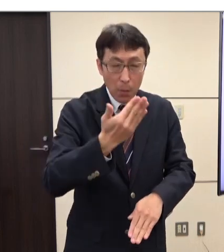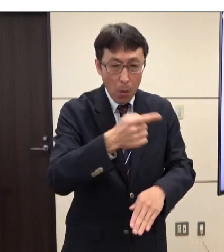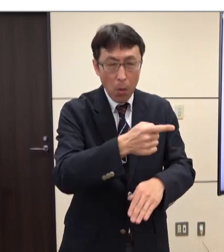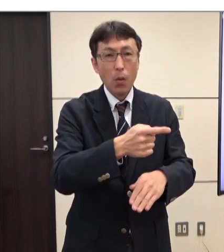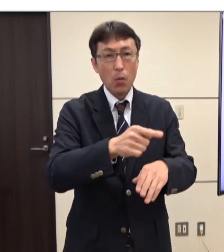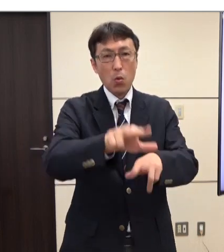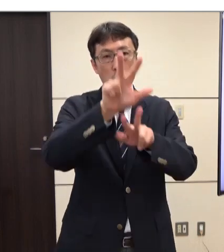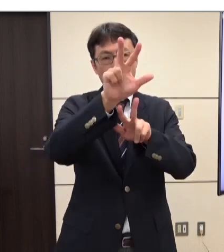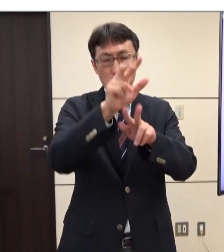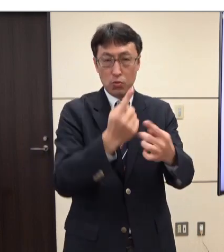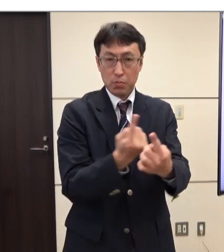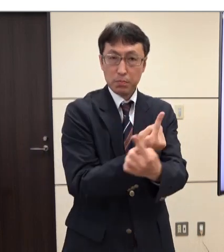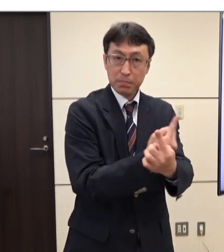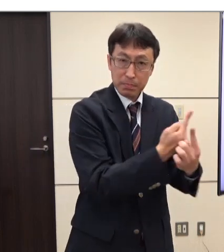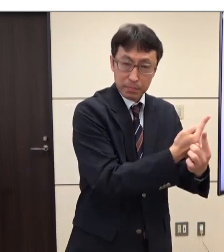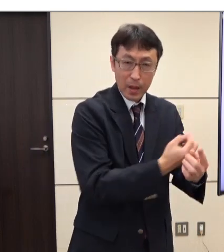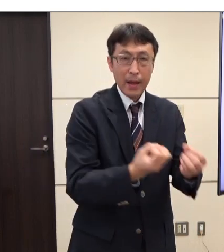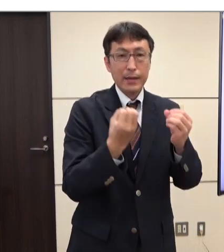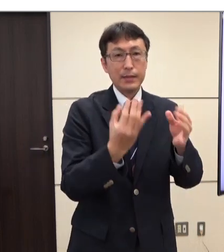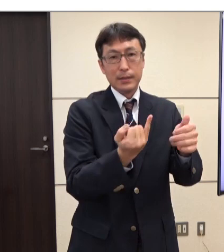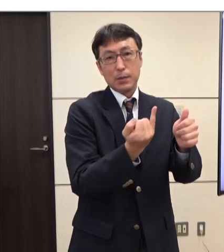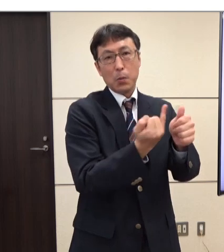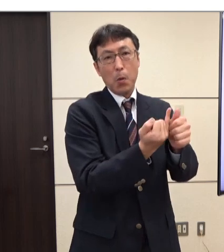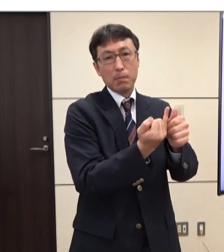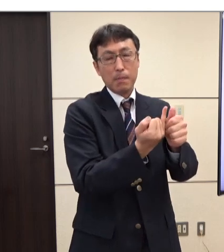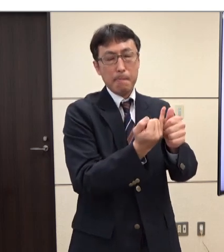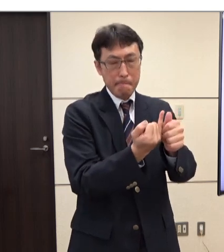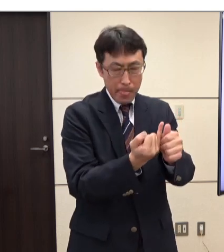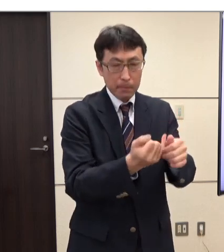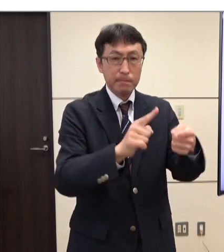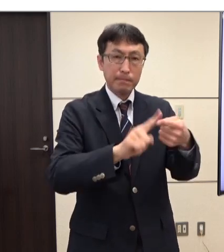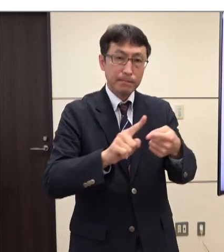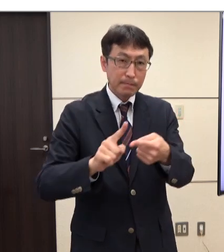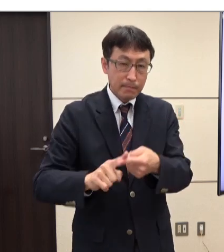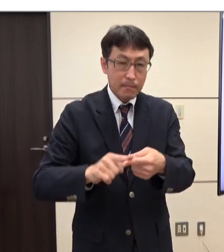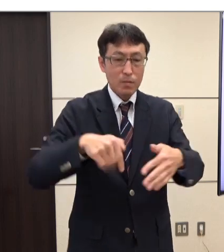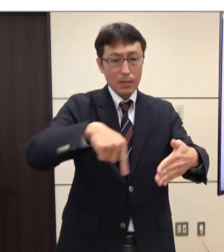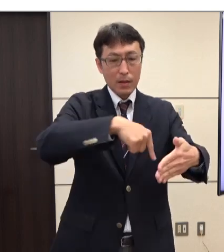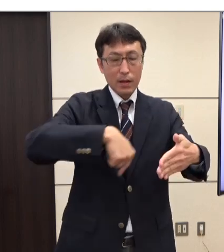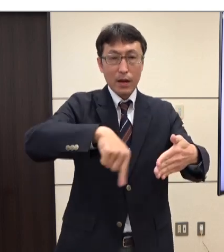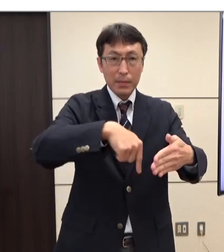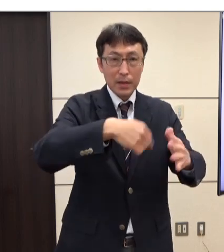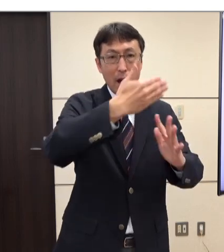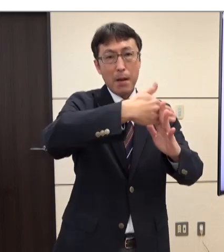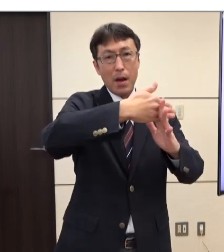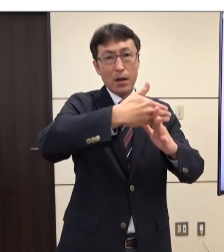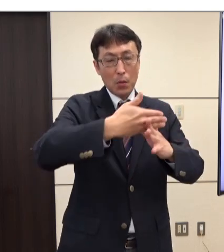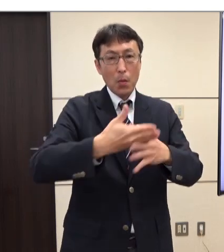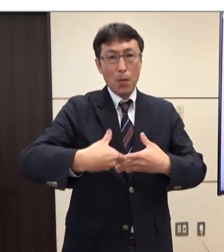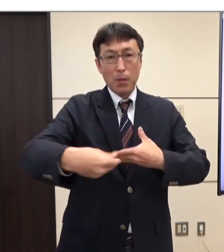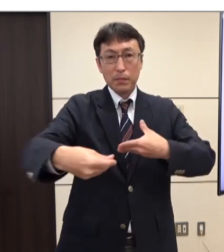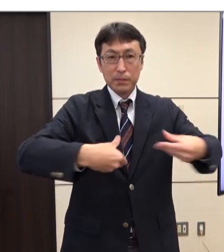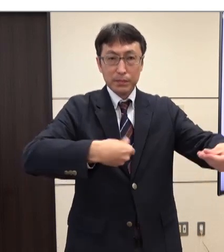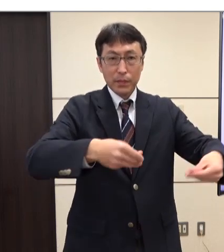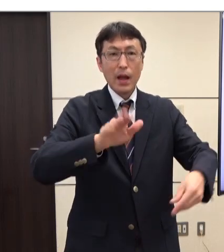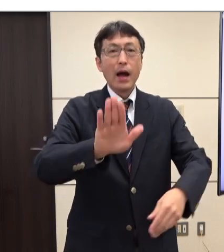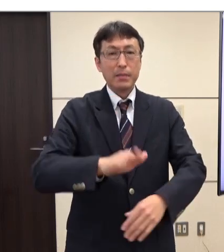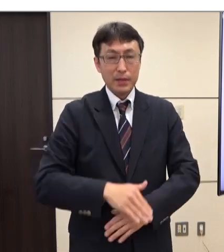ります。また中心市街地や都心居住を活性化するために、街中